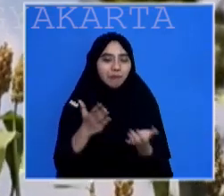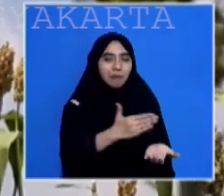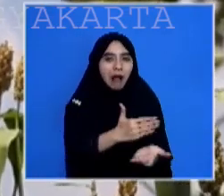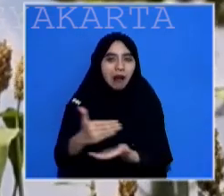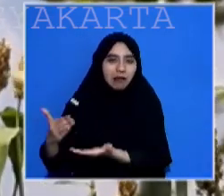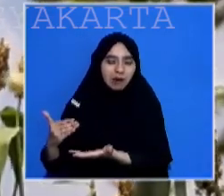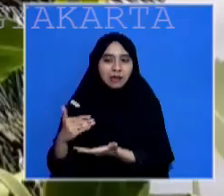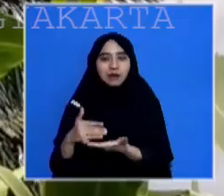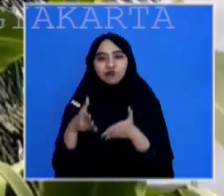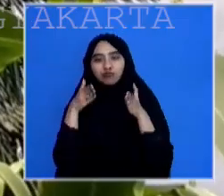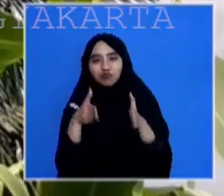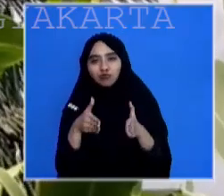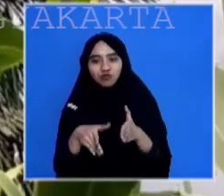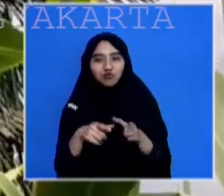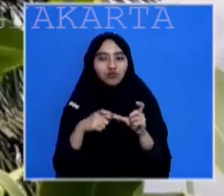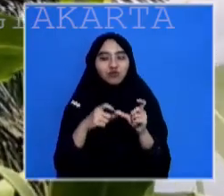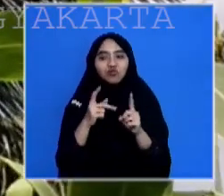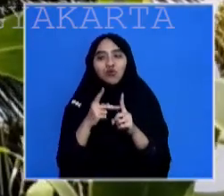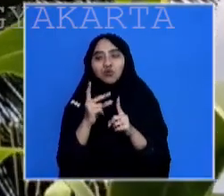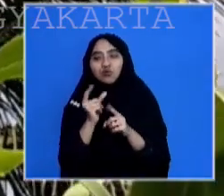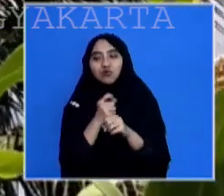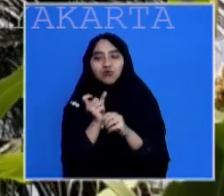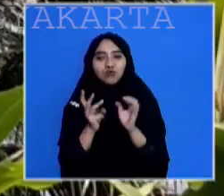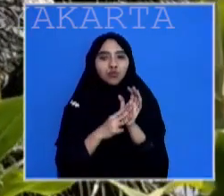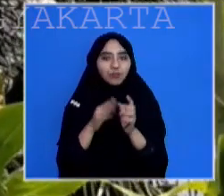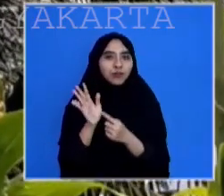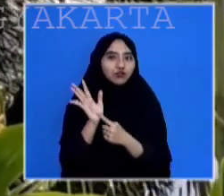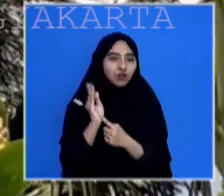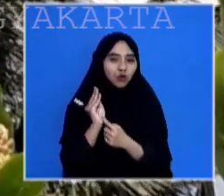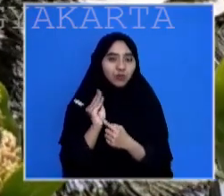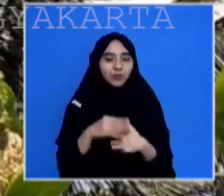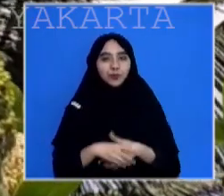Mekaten palaporanipun Bambang Hartoyo, saweneh warga saking Cilacap, Jawa Tengah.